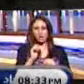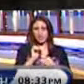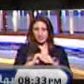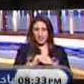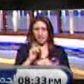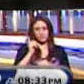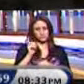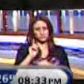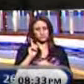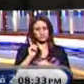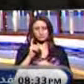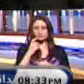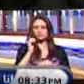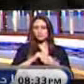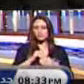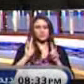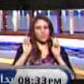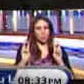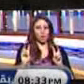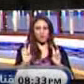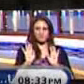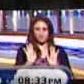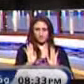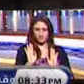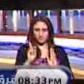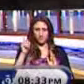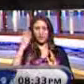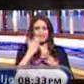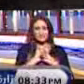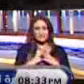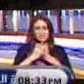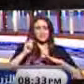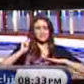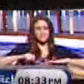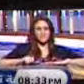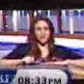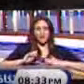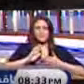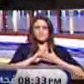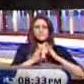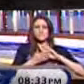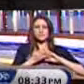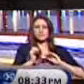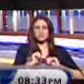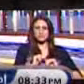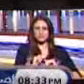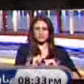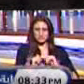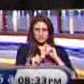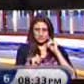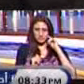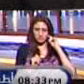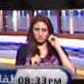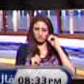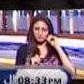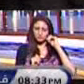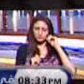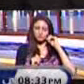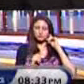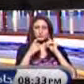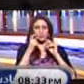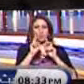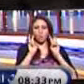الرئاسه رجعت في كلامها وان الرئاسه عايزه تجري الانتخابات زي ما كانت في الموعد السابق بتاعها. انا بالفعل سمعت هذا الكلام. اذا